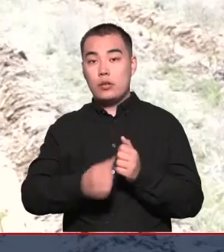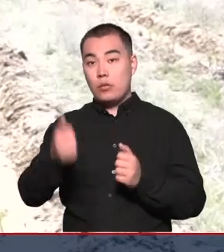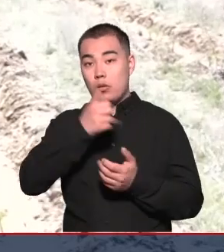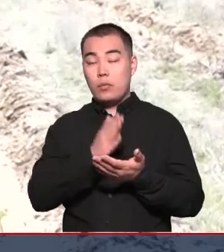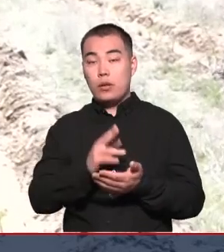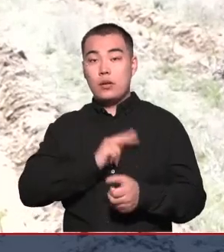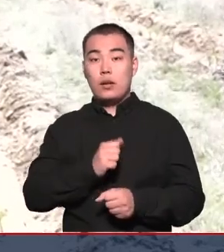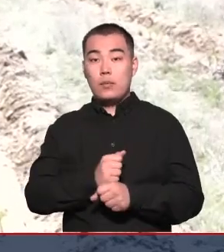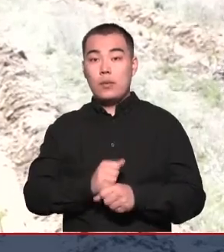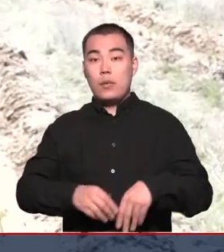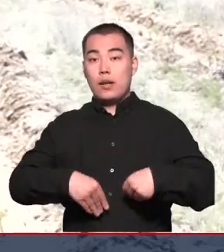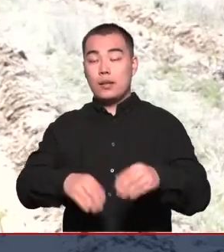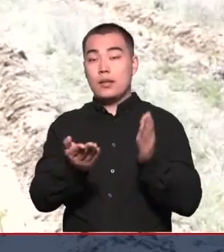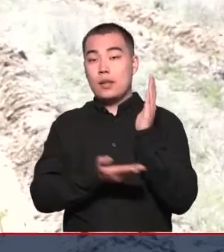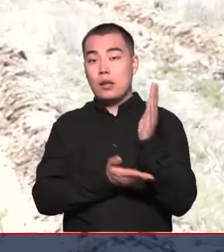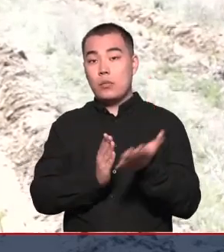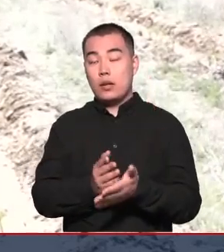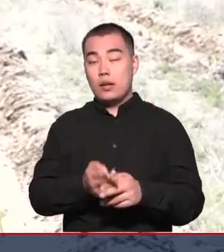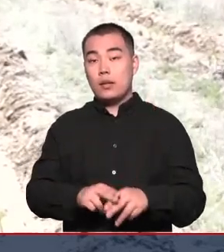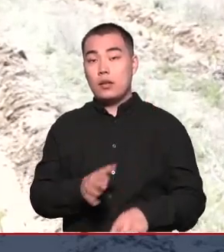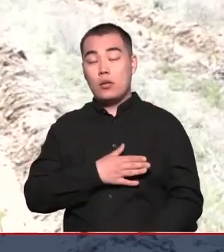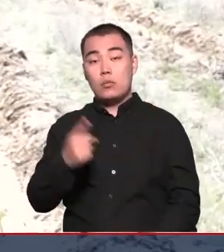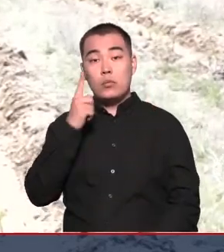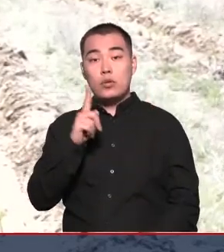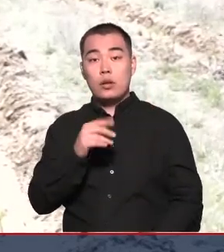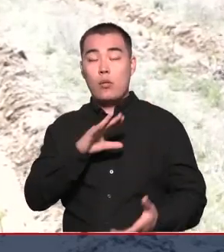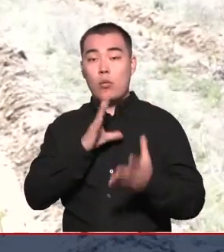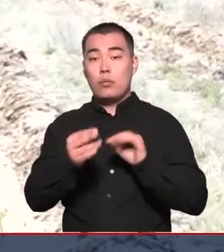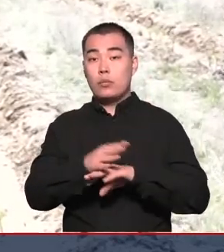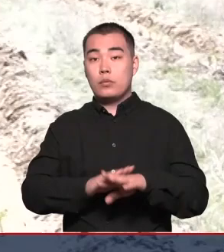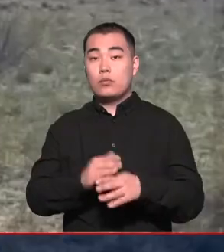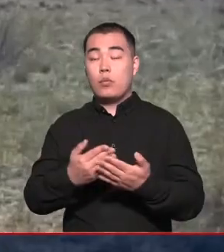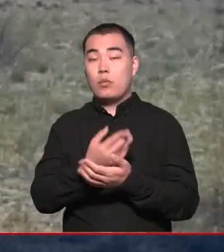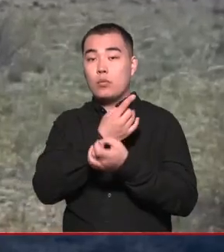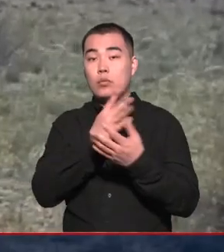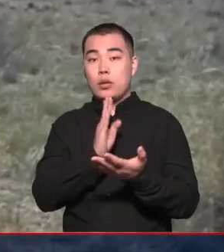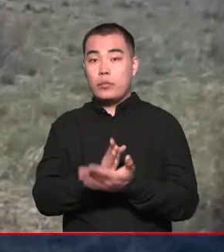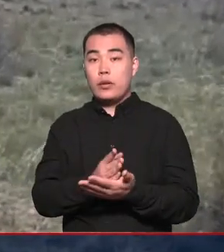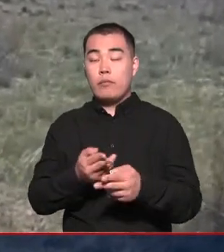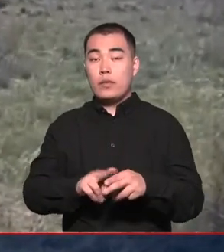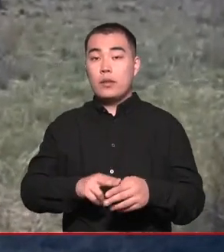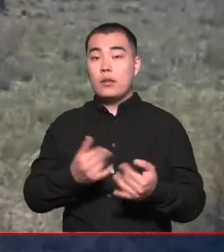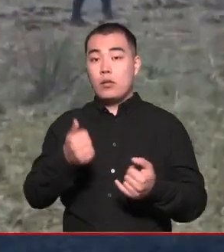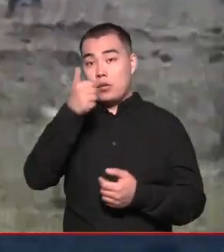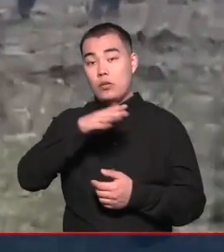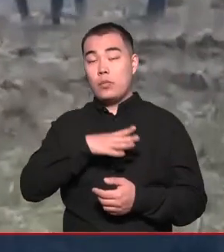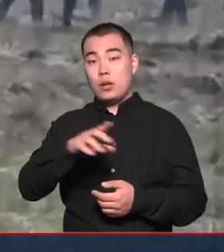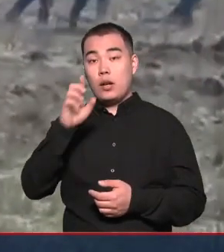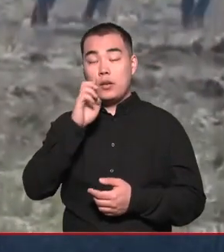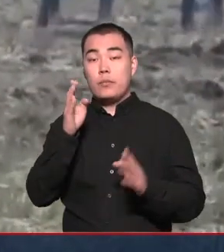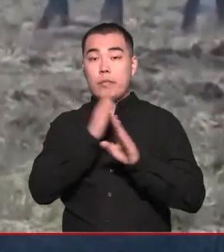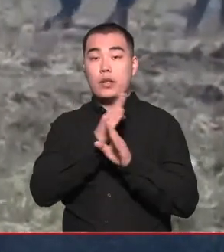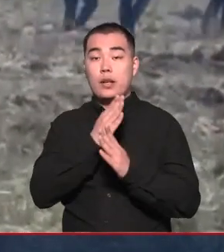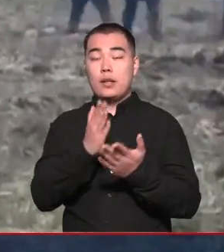будем проводить посадку деревьев. Таким образом, я думаю, мы сформируем в обществе новую культуру. Всего в этом году на территории государственного